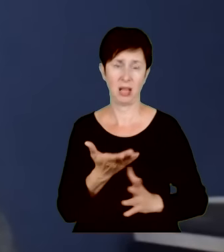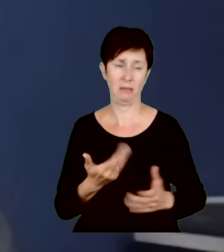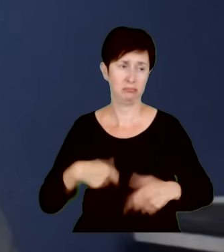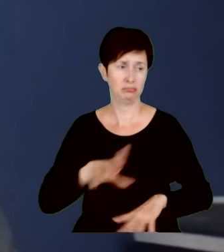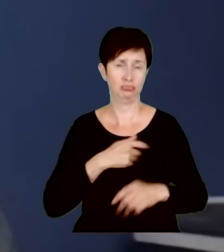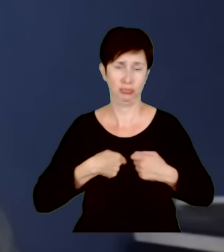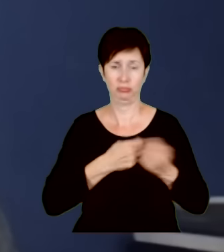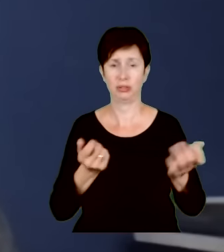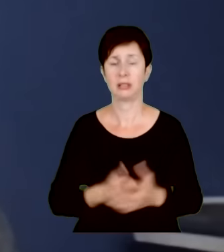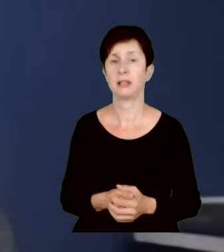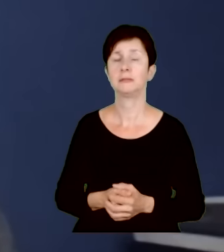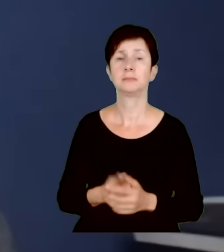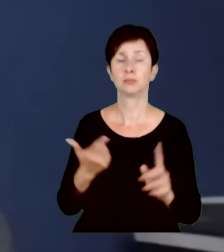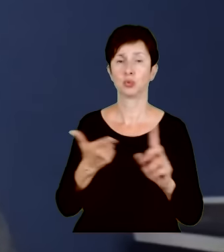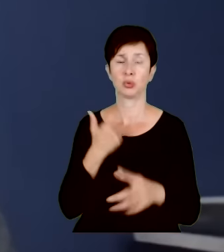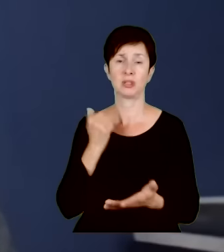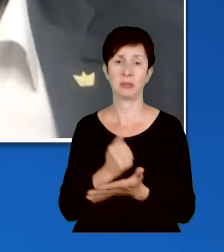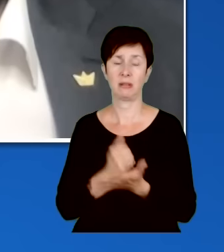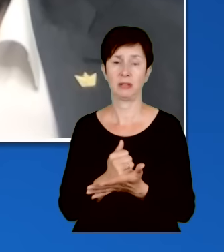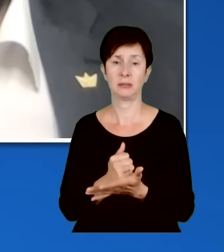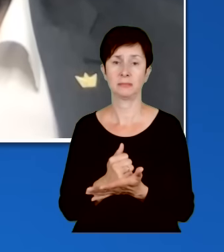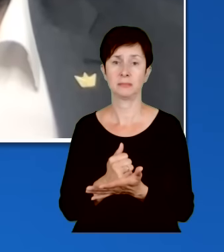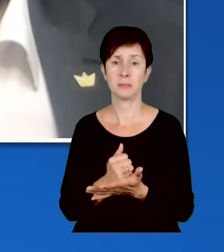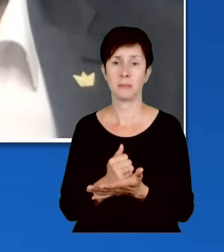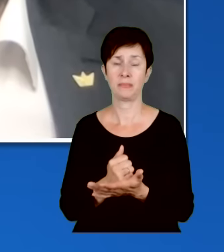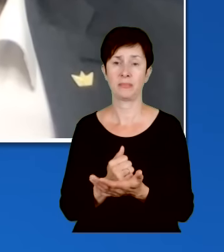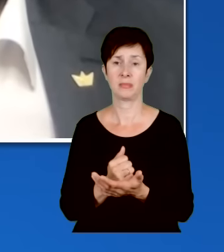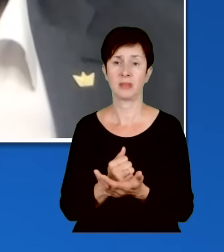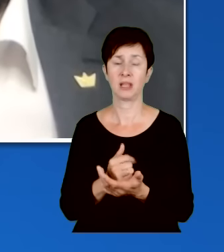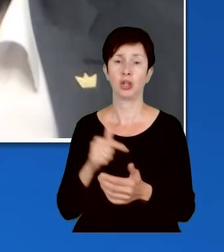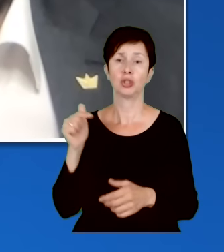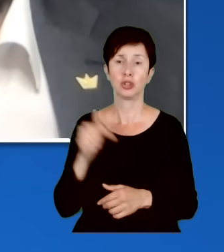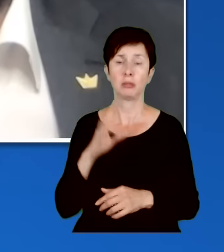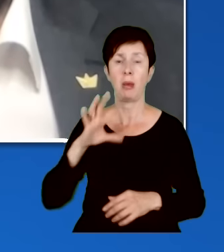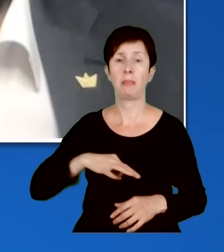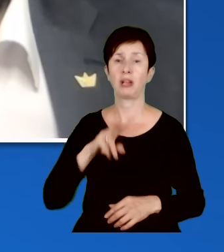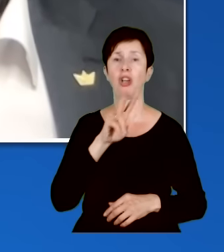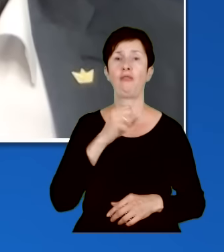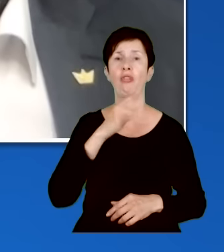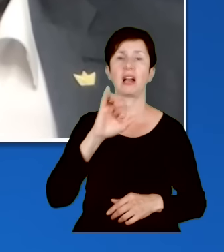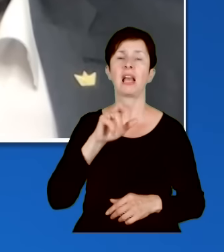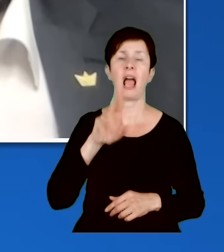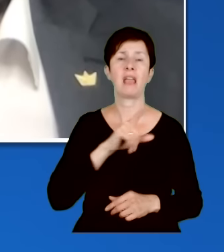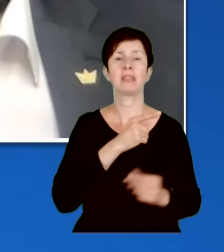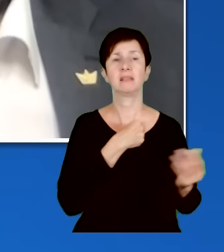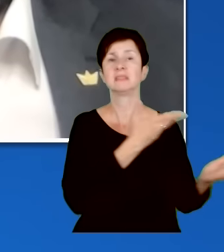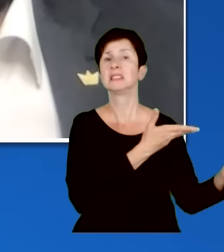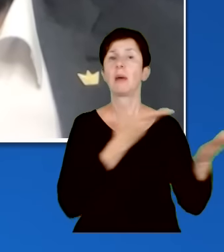Po drugie trzeba było coś zrobić zachęcić panią ursul von der aby przyjechała do Polski